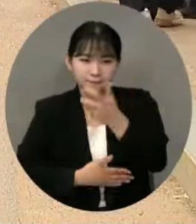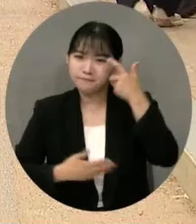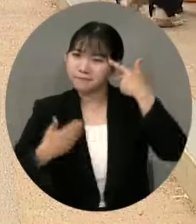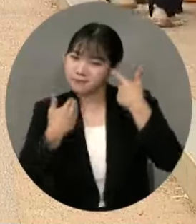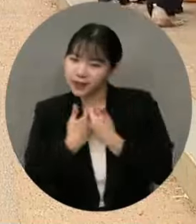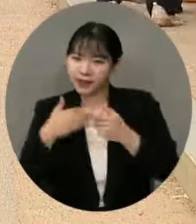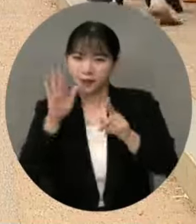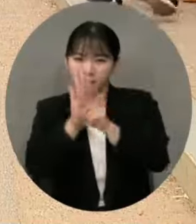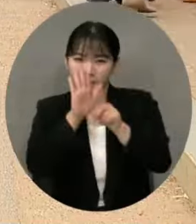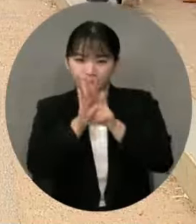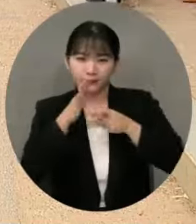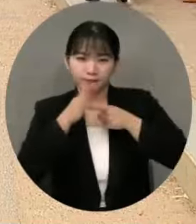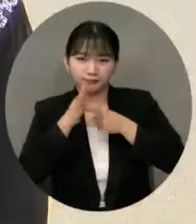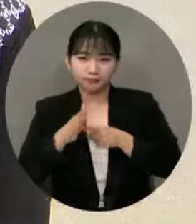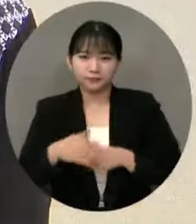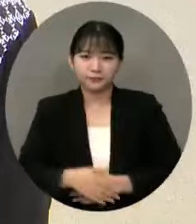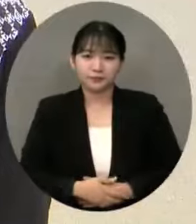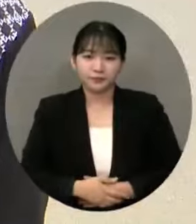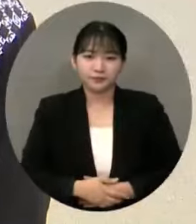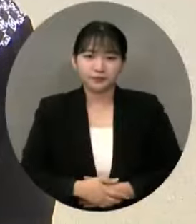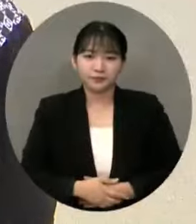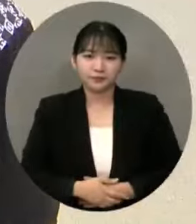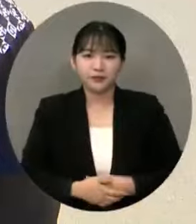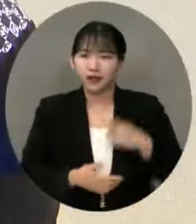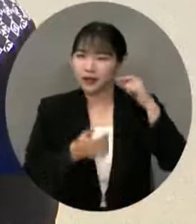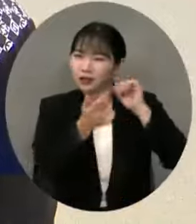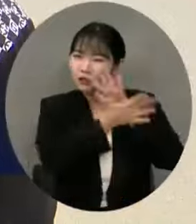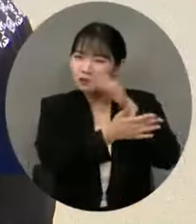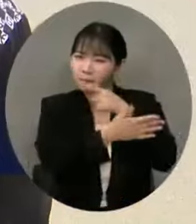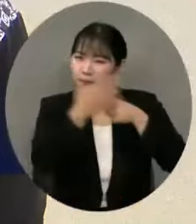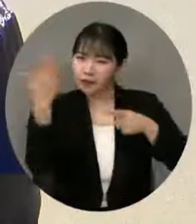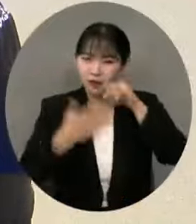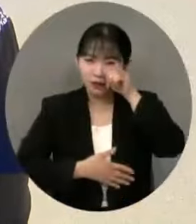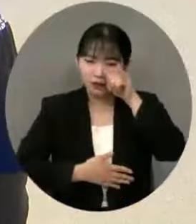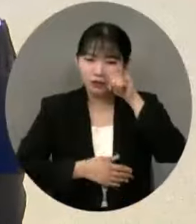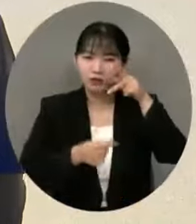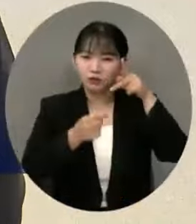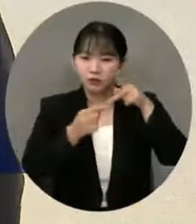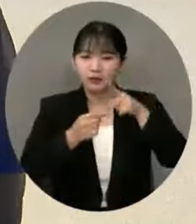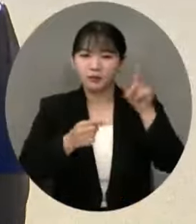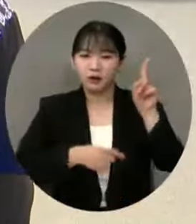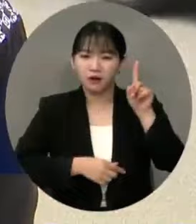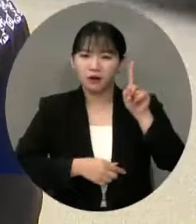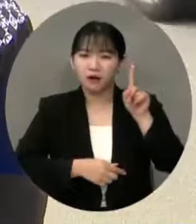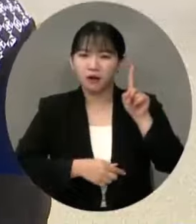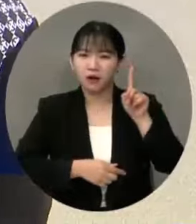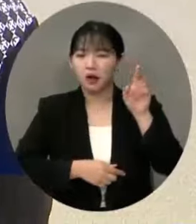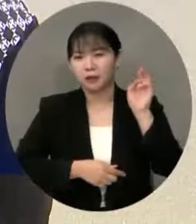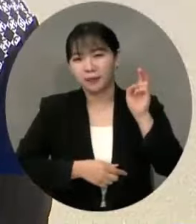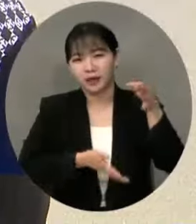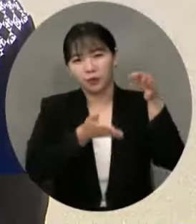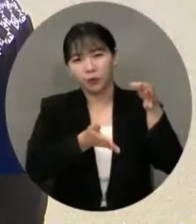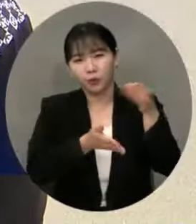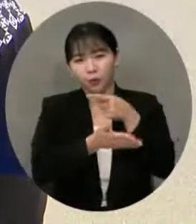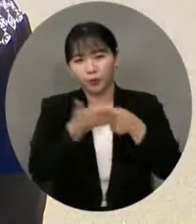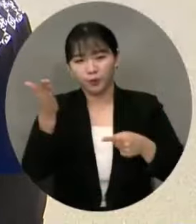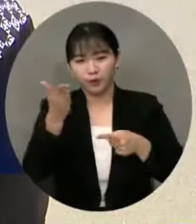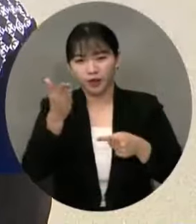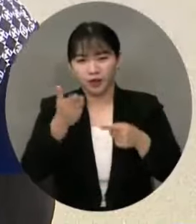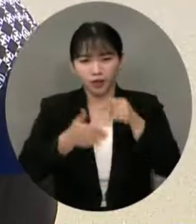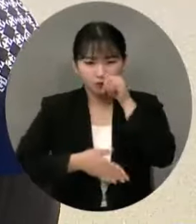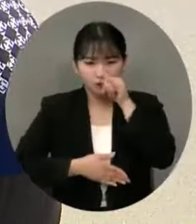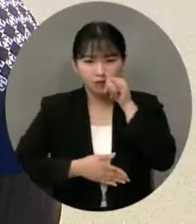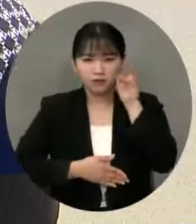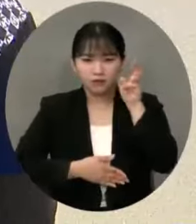반대하는 캠페인을 벌였습니다. 소음 피해가 있겠죠. 두 번째는 아무래도 재산적인